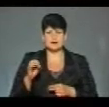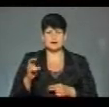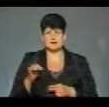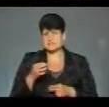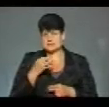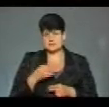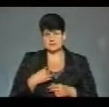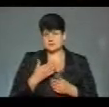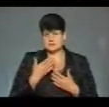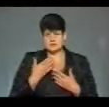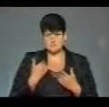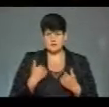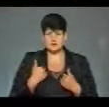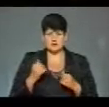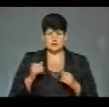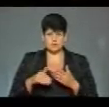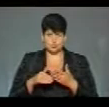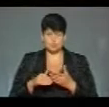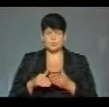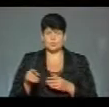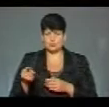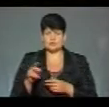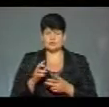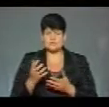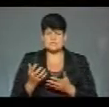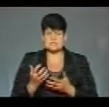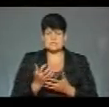ні, не маю, але я йому допоміг знайти в